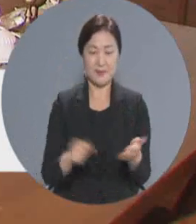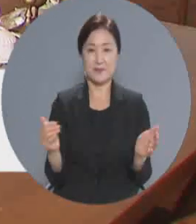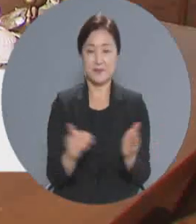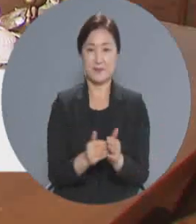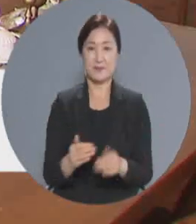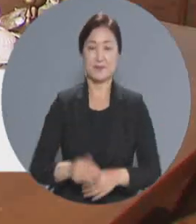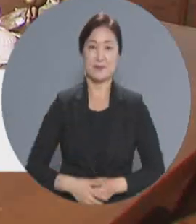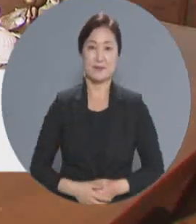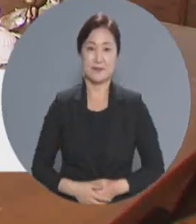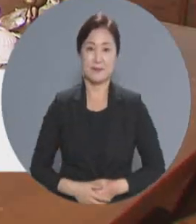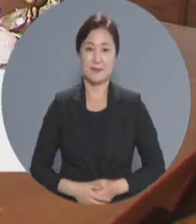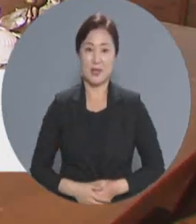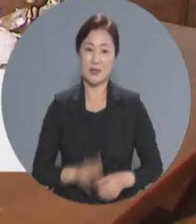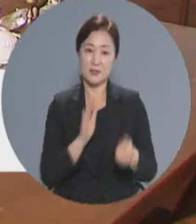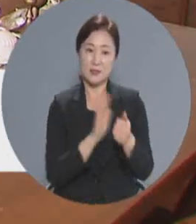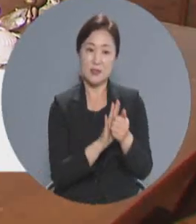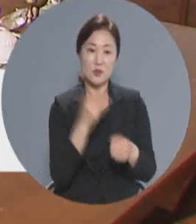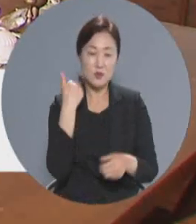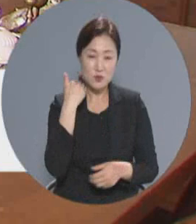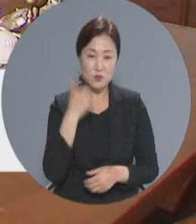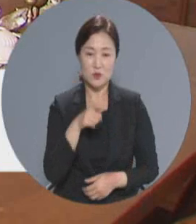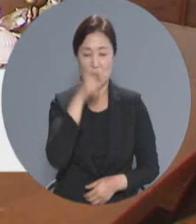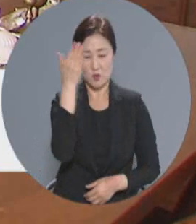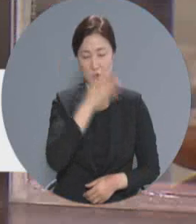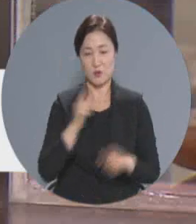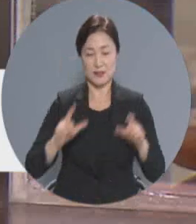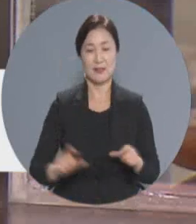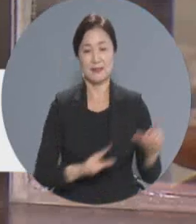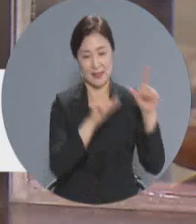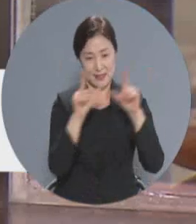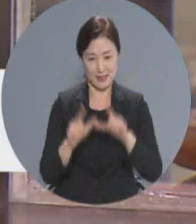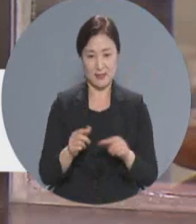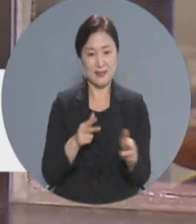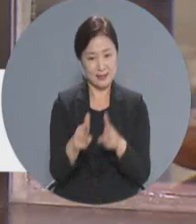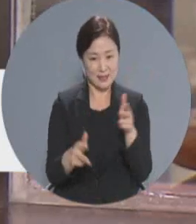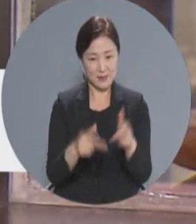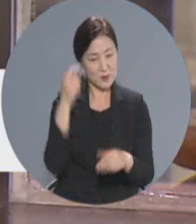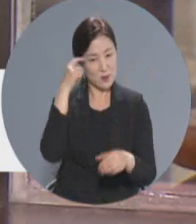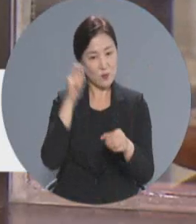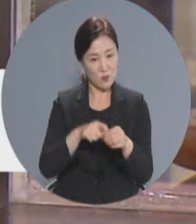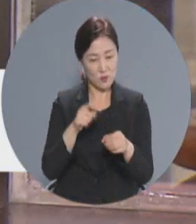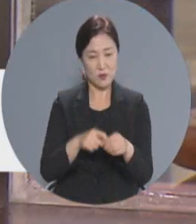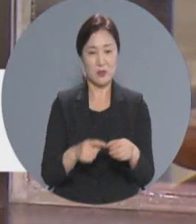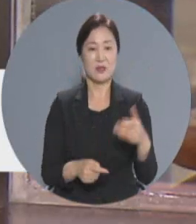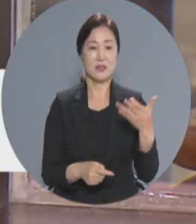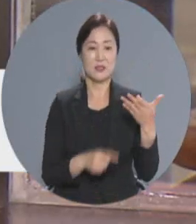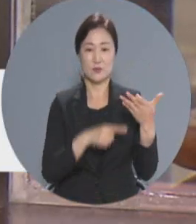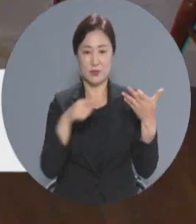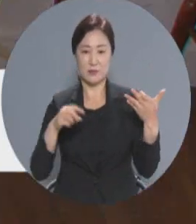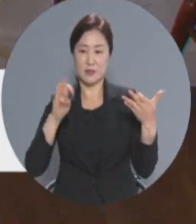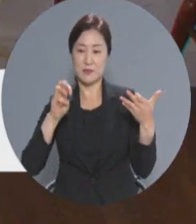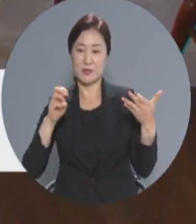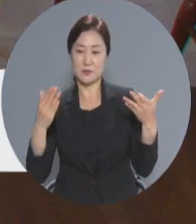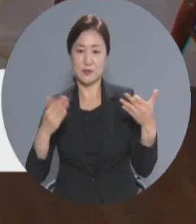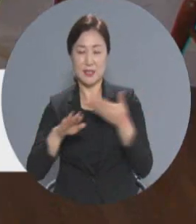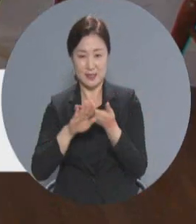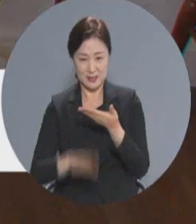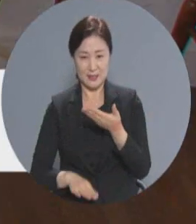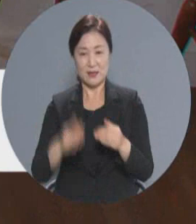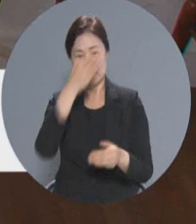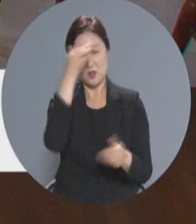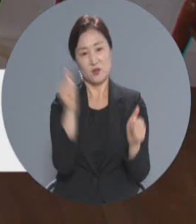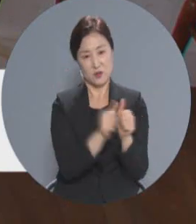통과시켰습니다. 지원 대상은 여수 지역에 거주하거나 사업장을 두고 활동하려는 19세 이상, 39세 이하